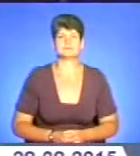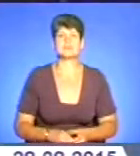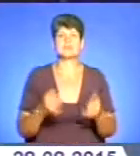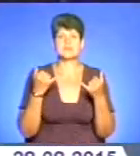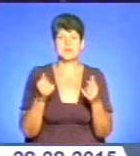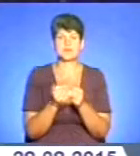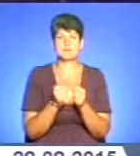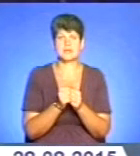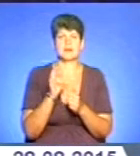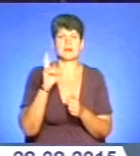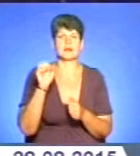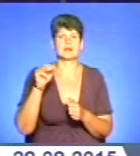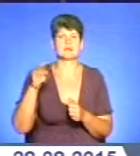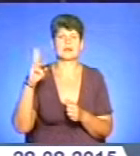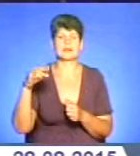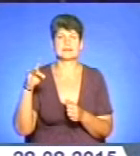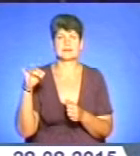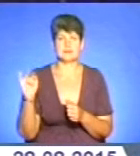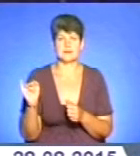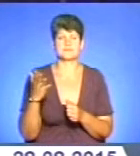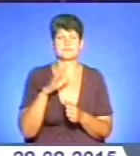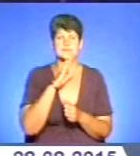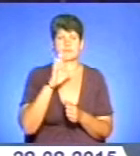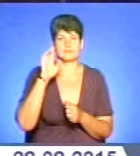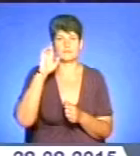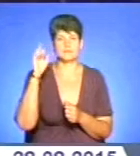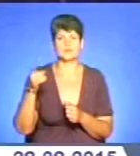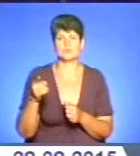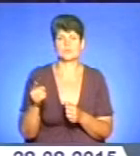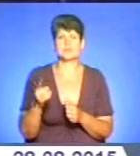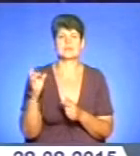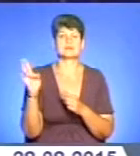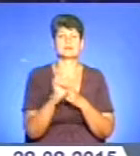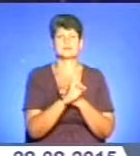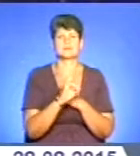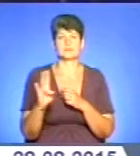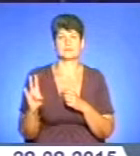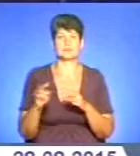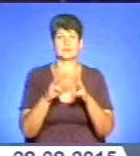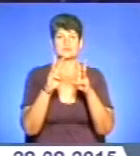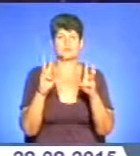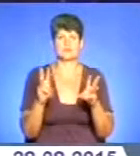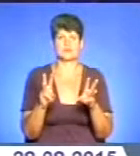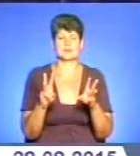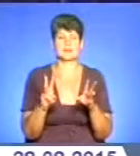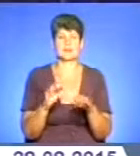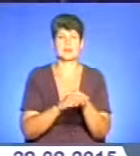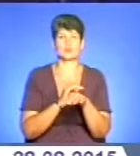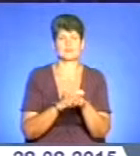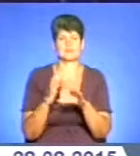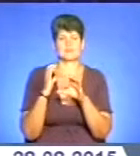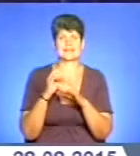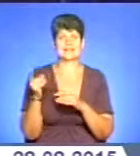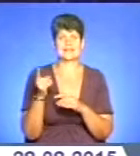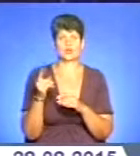Сьогодні біля архікатедрального собору непорочного зачаття Пресвятої Богородиці, що в Тернополі, священнослужителі благословили благодійний вантаж